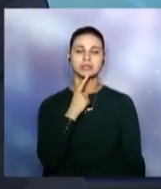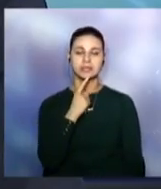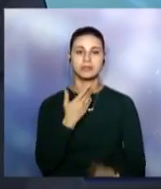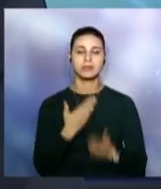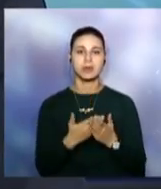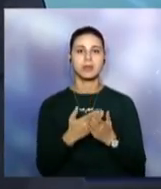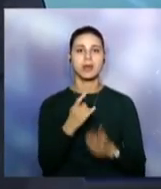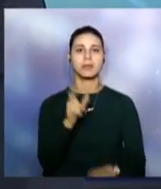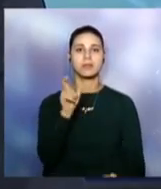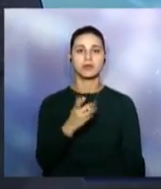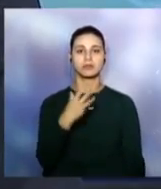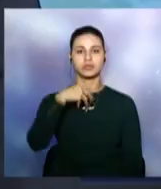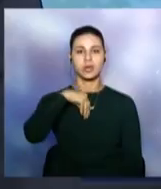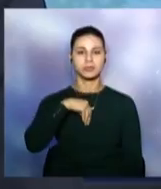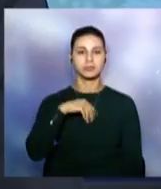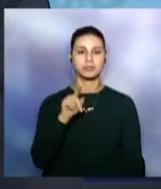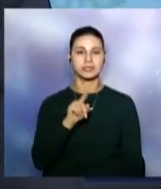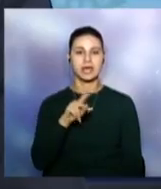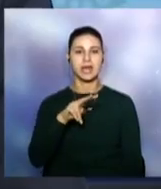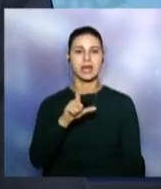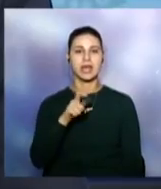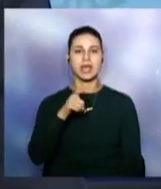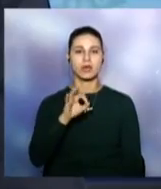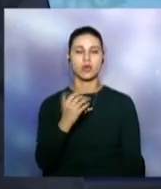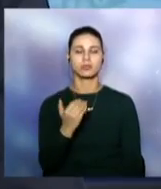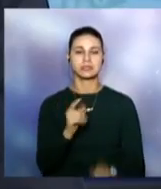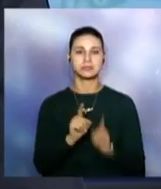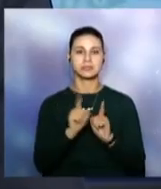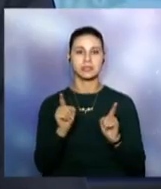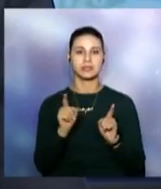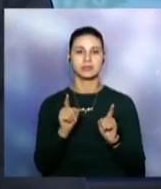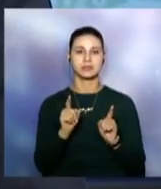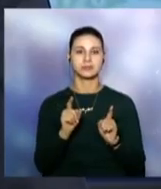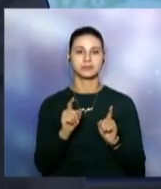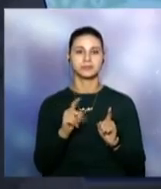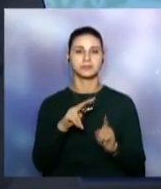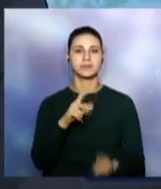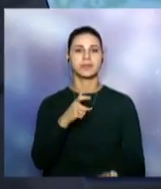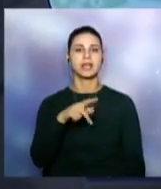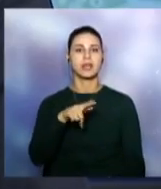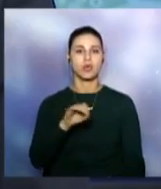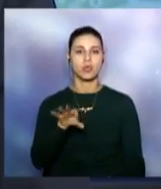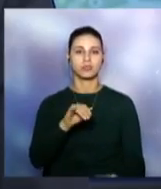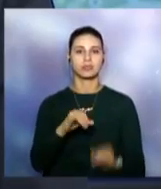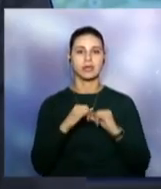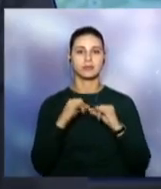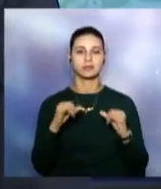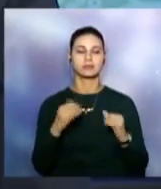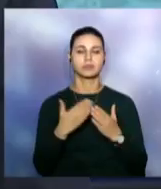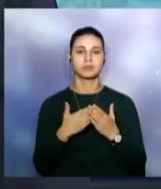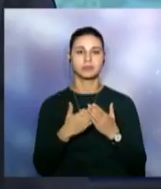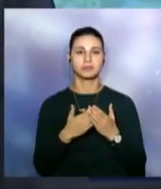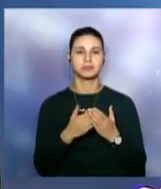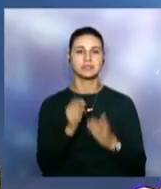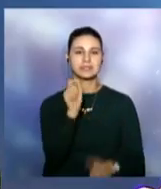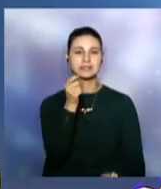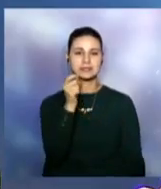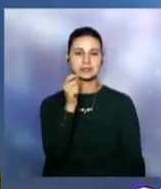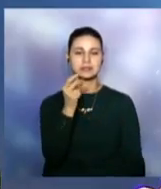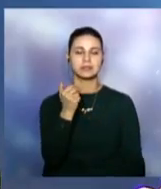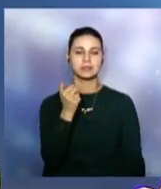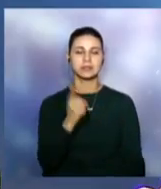თქვათ პაციენტმა გადაყლაპა რაღაც ლეგოს, რაღაც თქვათ პარტოთა ეხლა ლეგო გავწერა. გადაყლაპა და არ ჩანს,